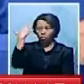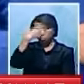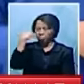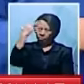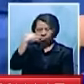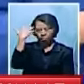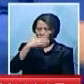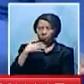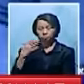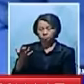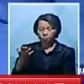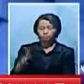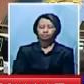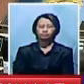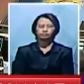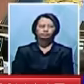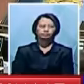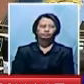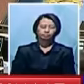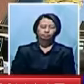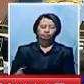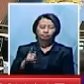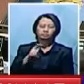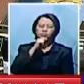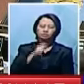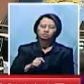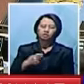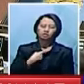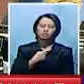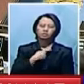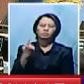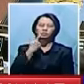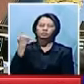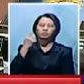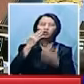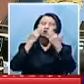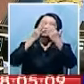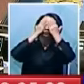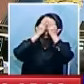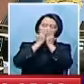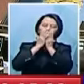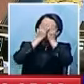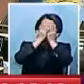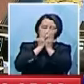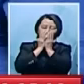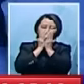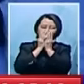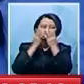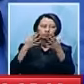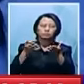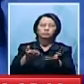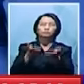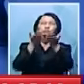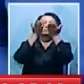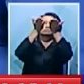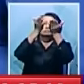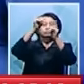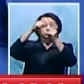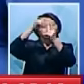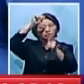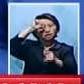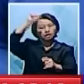Tuan Yang Dipertua, lalu syukur setinggi-tingginya dipanjatkan kehadap Allah